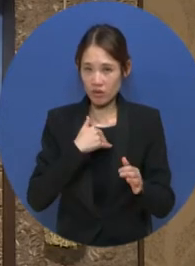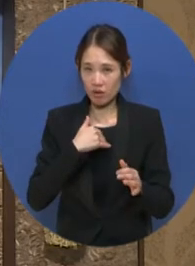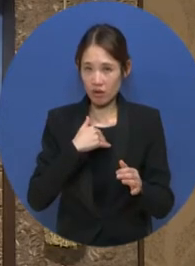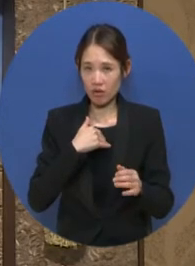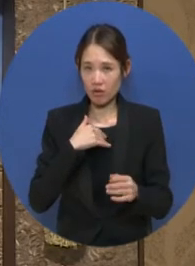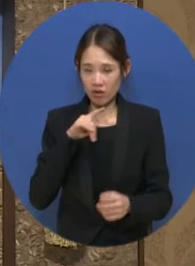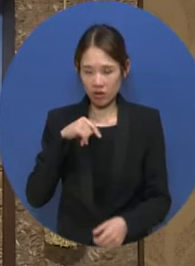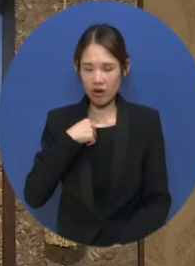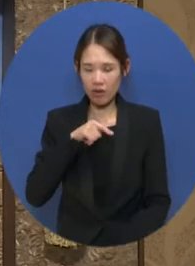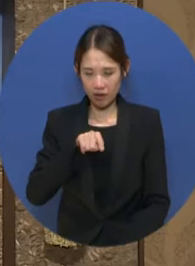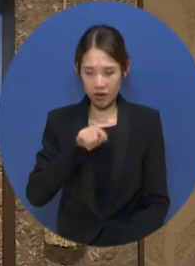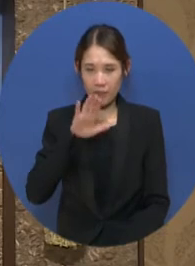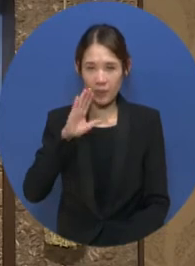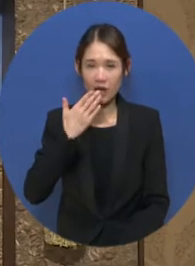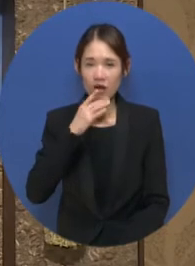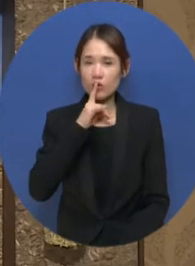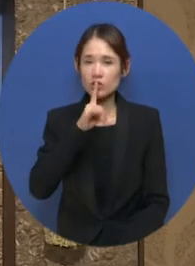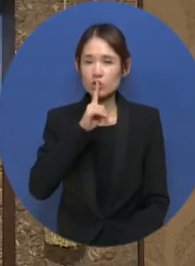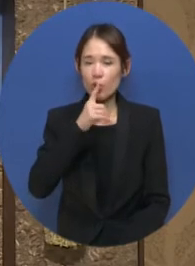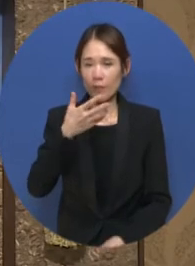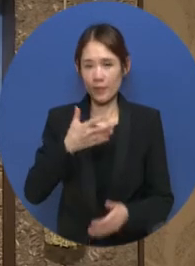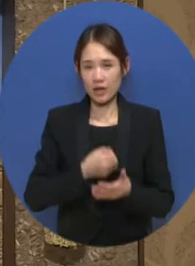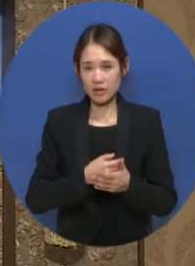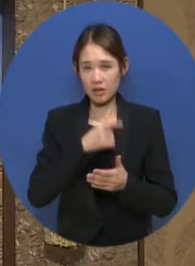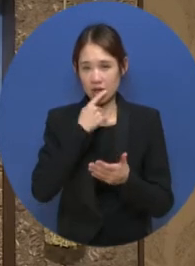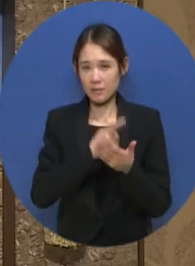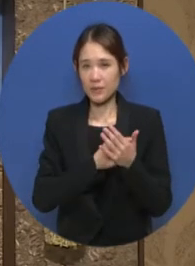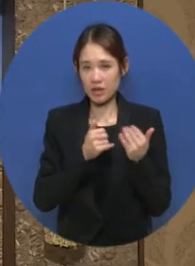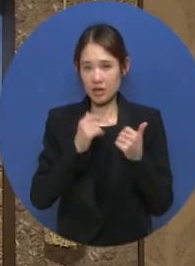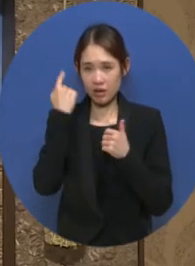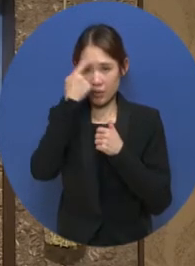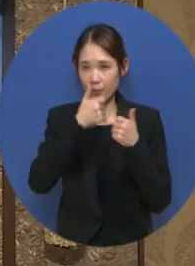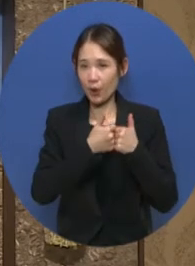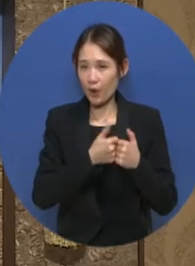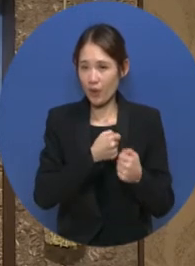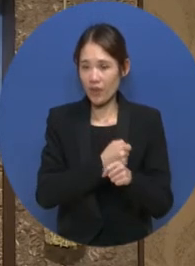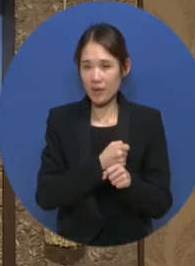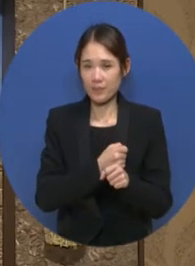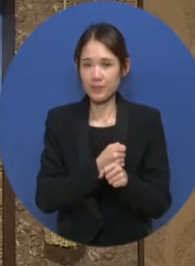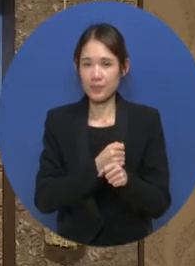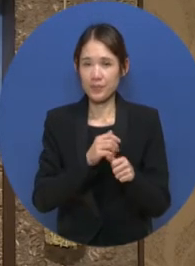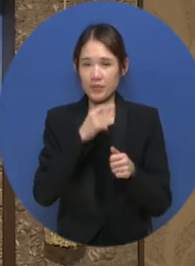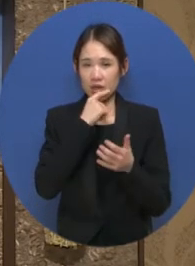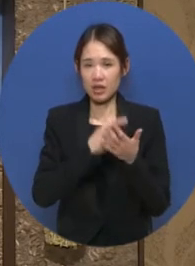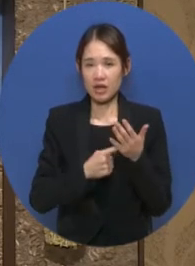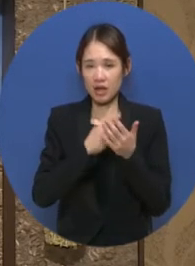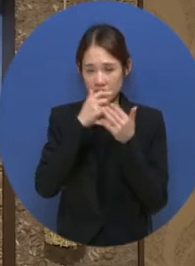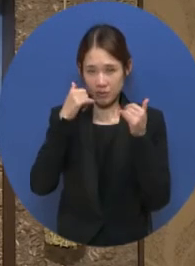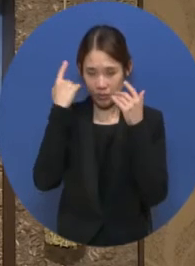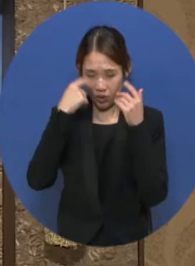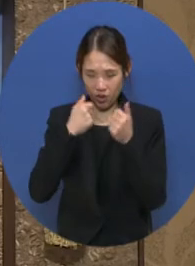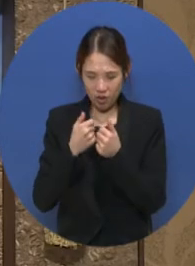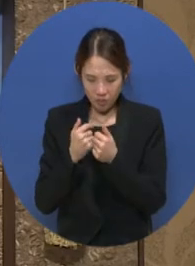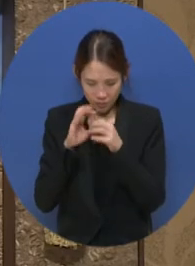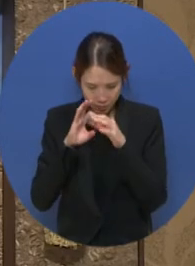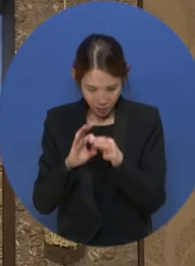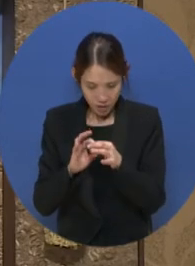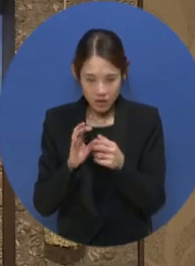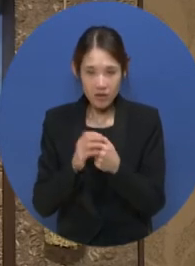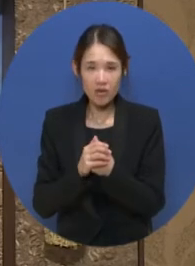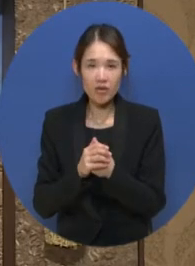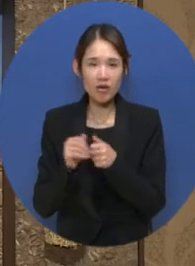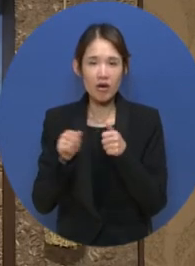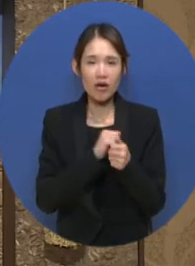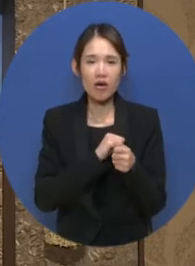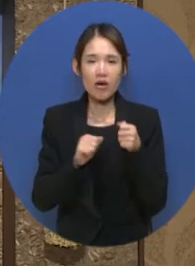하게 됐고 또 신고를 받아서 이제 피해자 면담을 하게 되고요 또 이 피해자 면담을 하는 과정 속에서는 또 학대